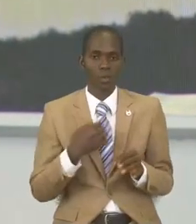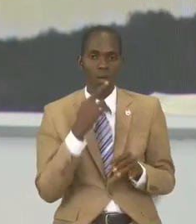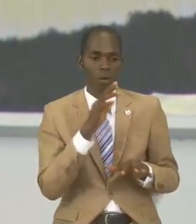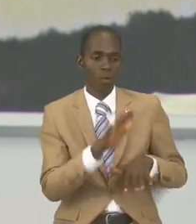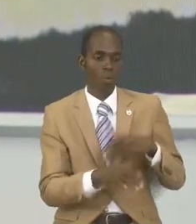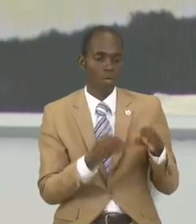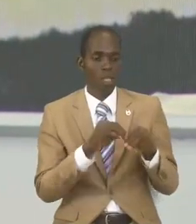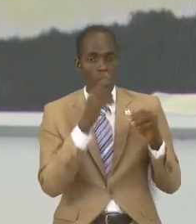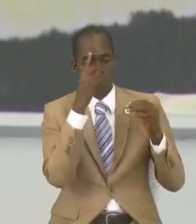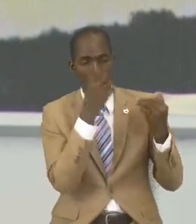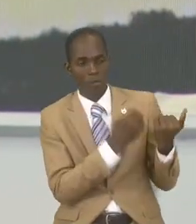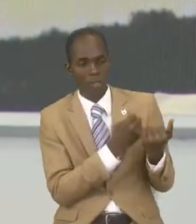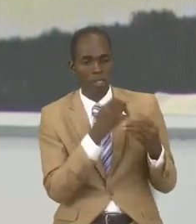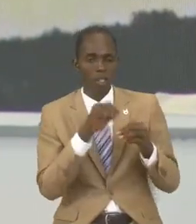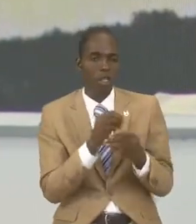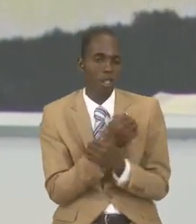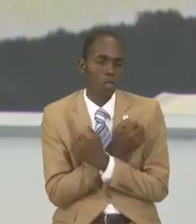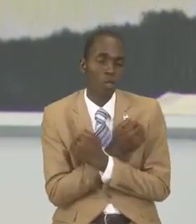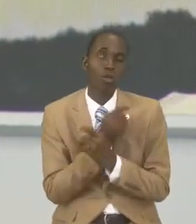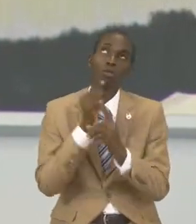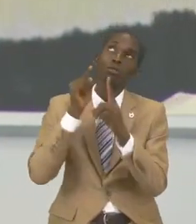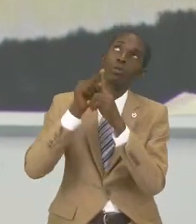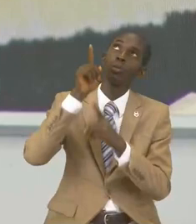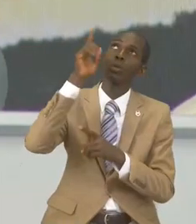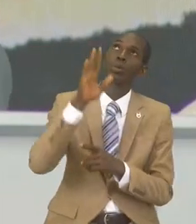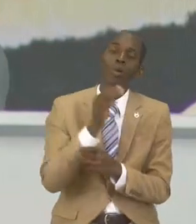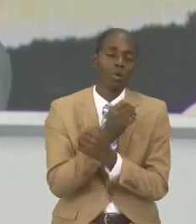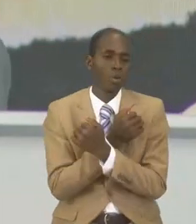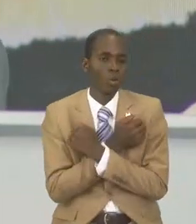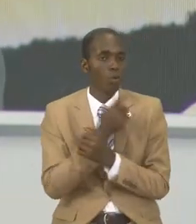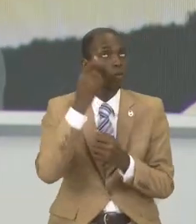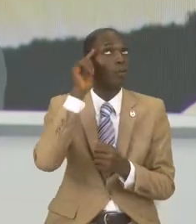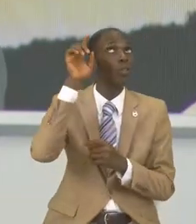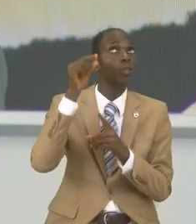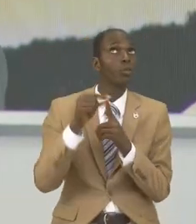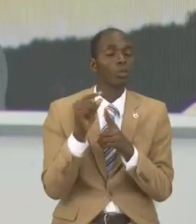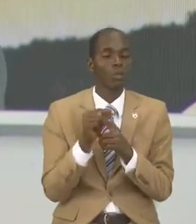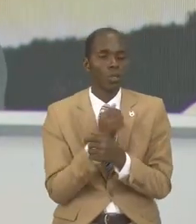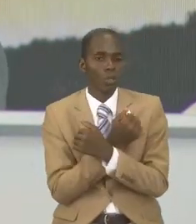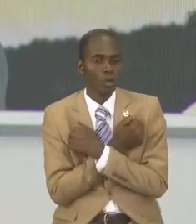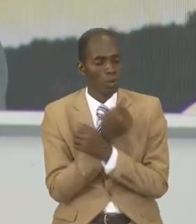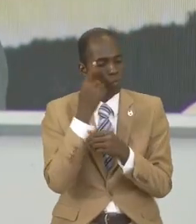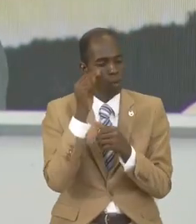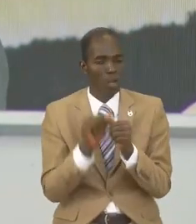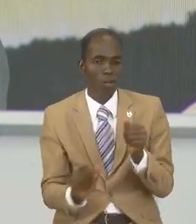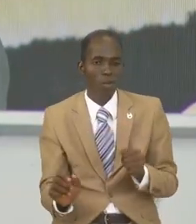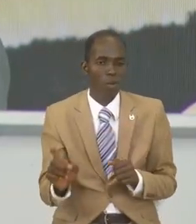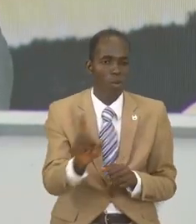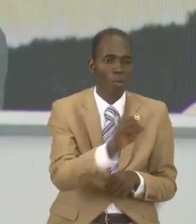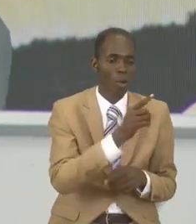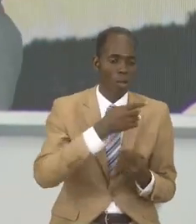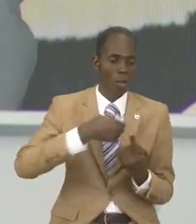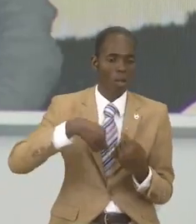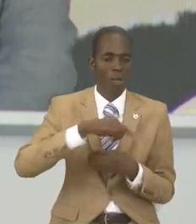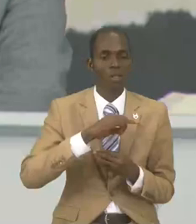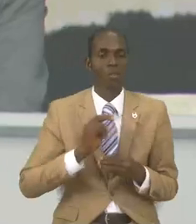dans l'amour. L'amour envers Dieu, l'amour pour sa parole, l'amour pour tout le monde autour de